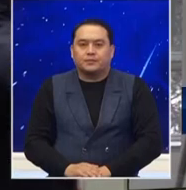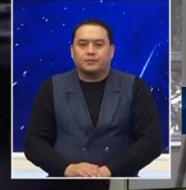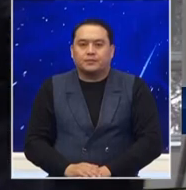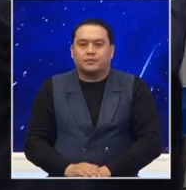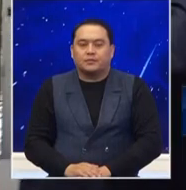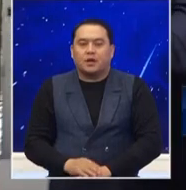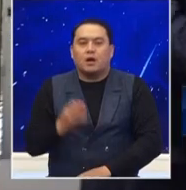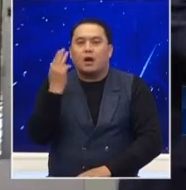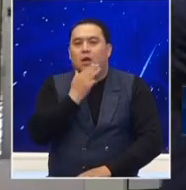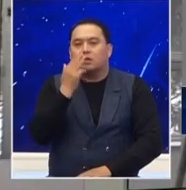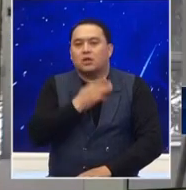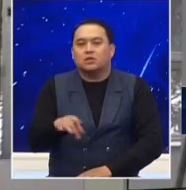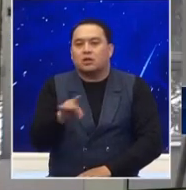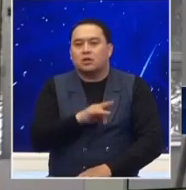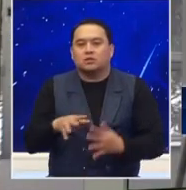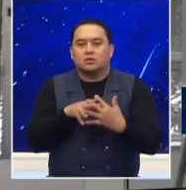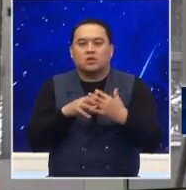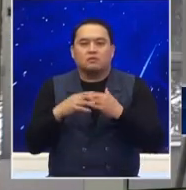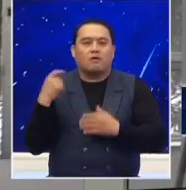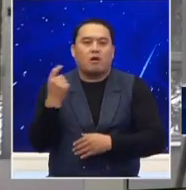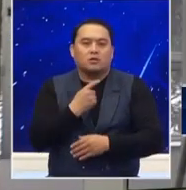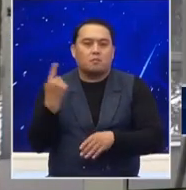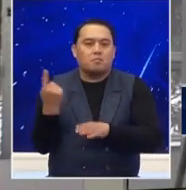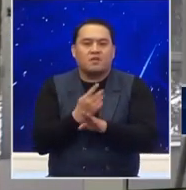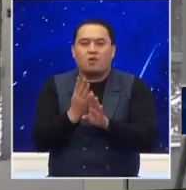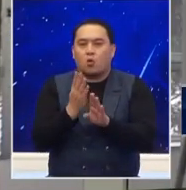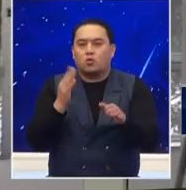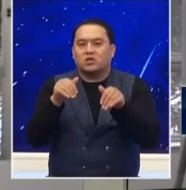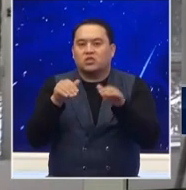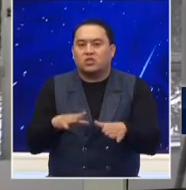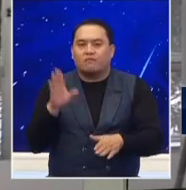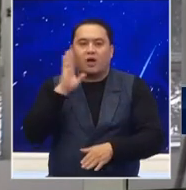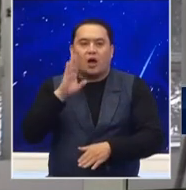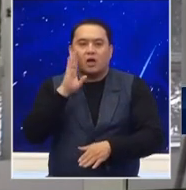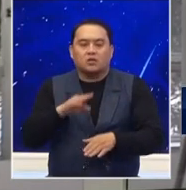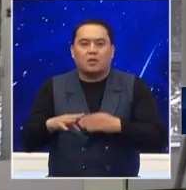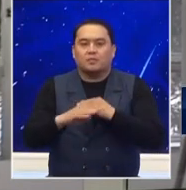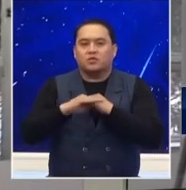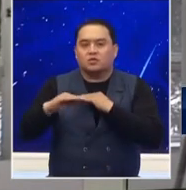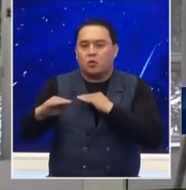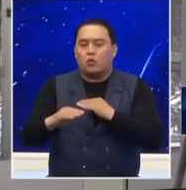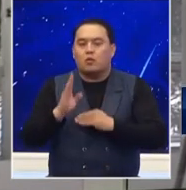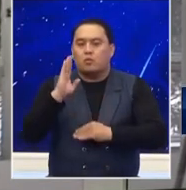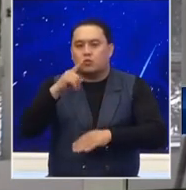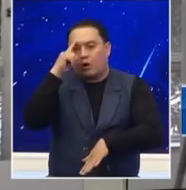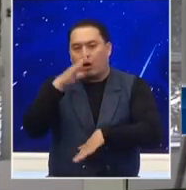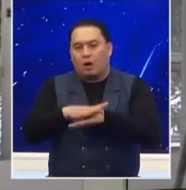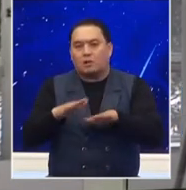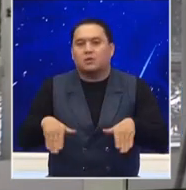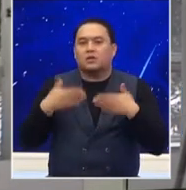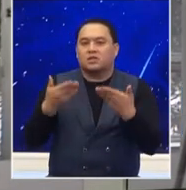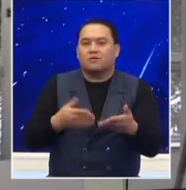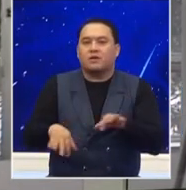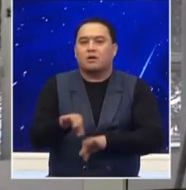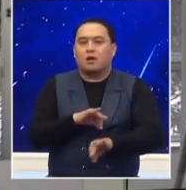Так как Каратальский район считается аграрным, нам в первую очередь необходимо решить проблему с водой для орошения. Мы представили акиму области наши